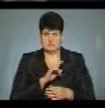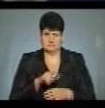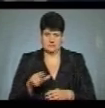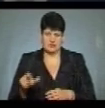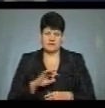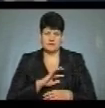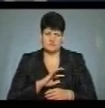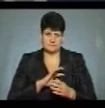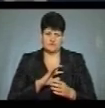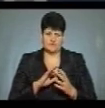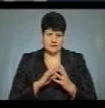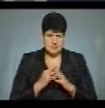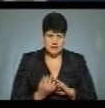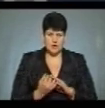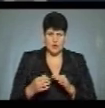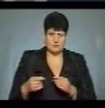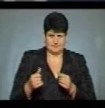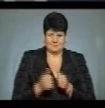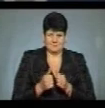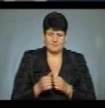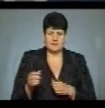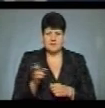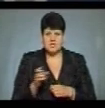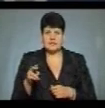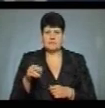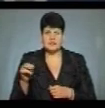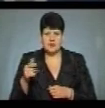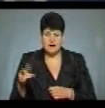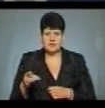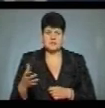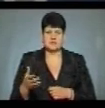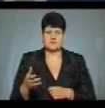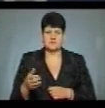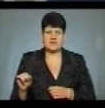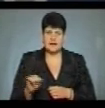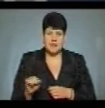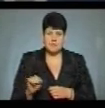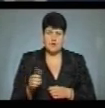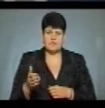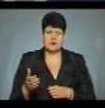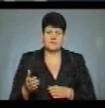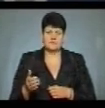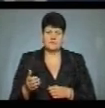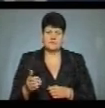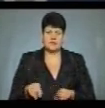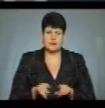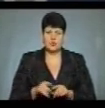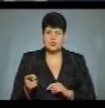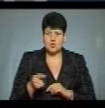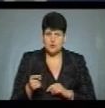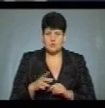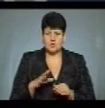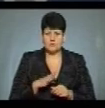саме з окружних районних центрів, це Бережани, Підгайці, Теребовля, також з Тернополя